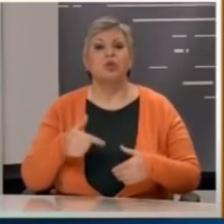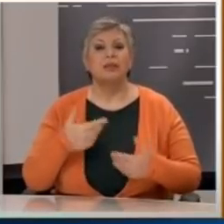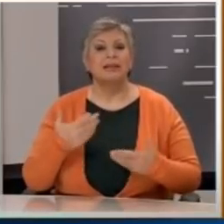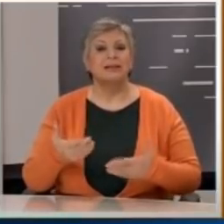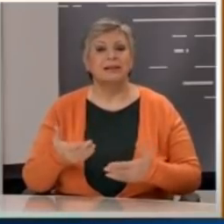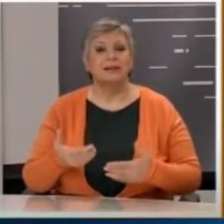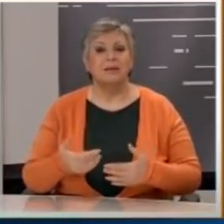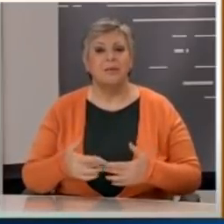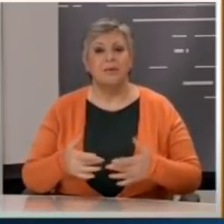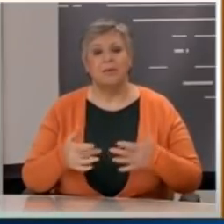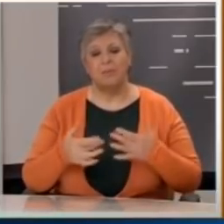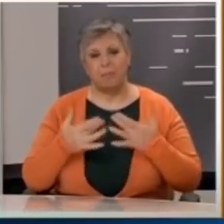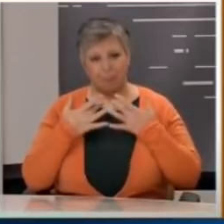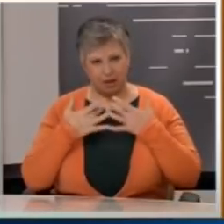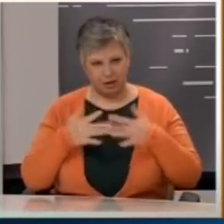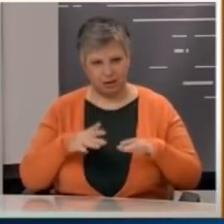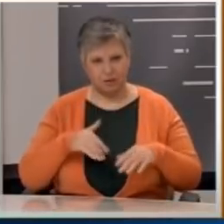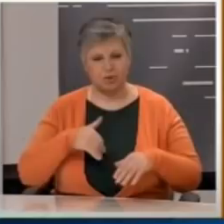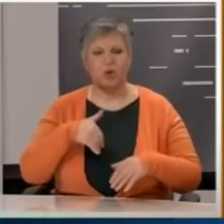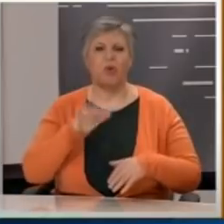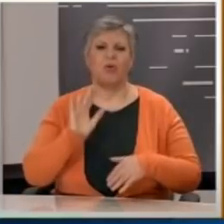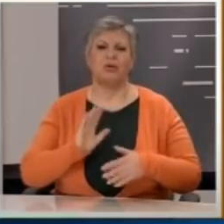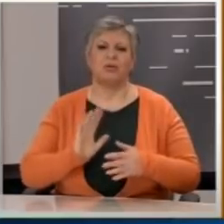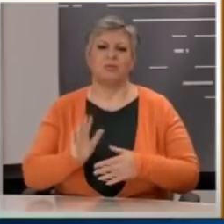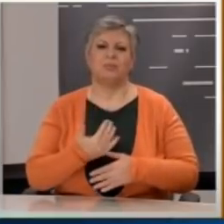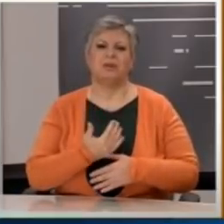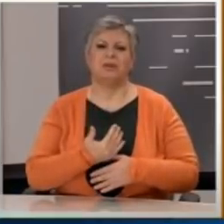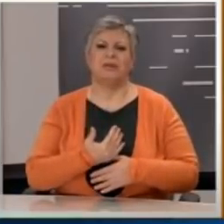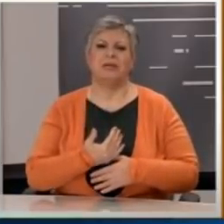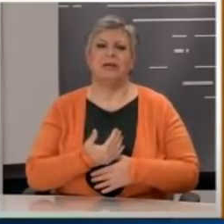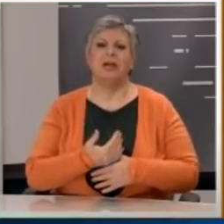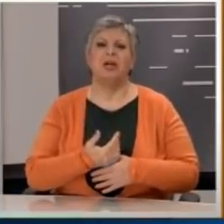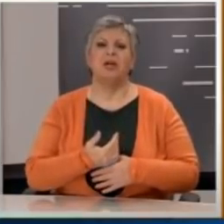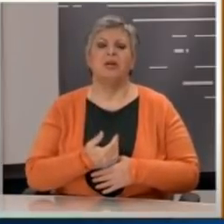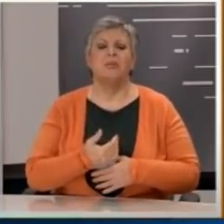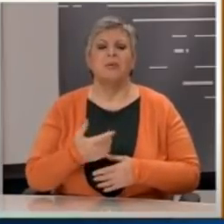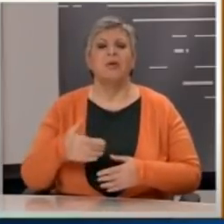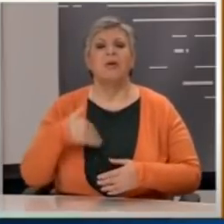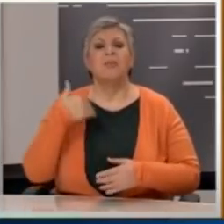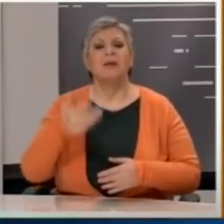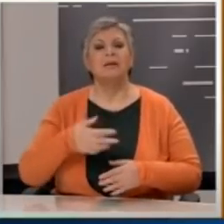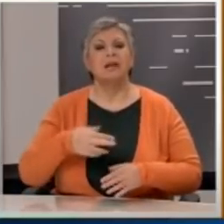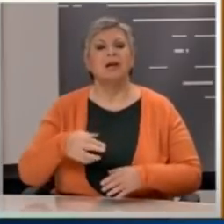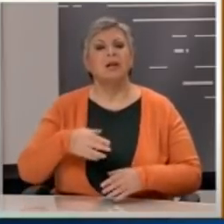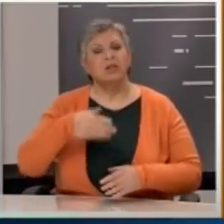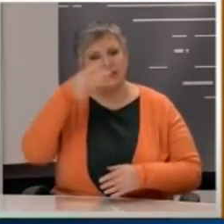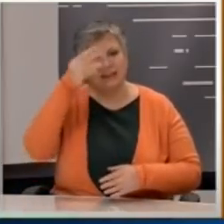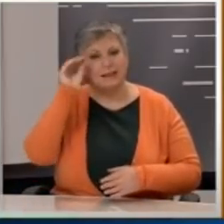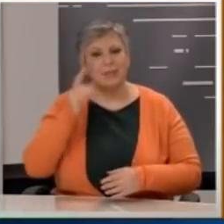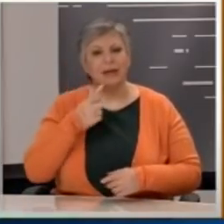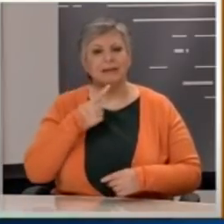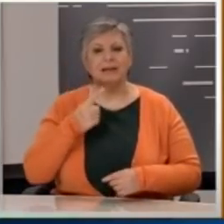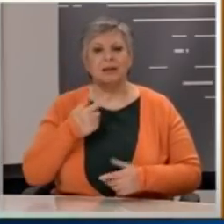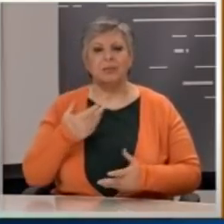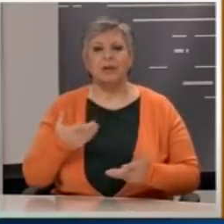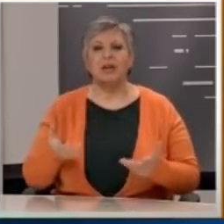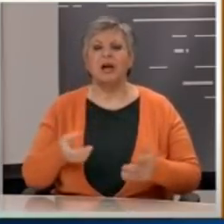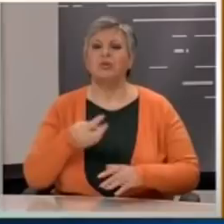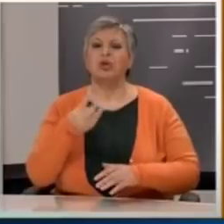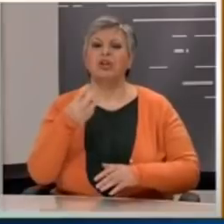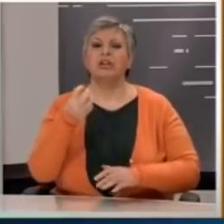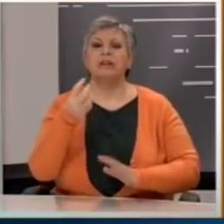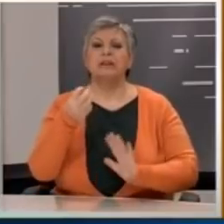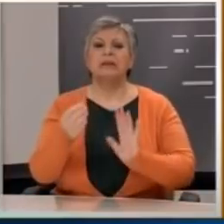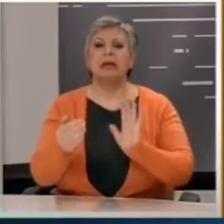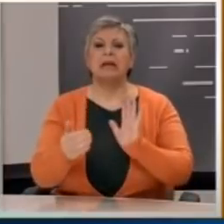παραιτήθη. Να μας, διότι αναλυώνουμε τις φράσεις. Είπε το μεταξύ μετά ο κ. Τσίπρας. Και τι λέει, τι είναι οι